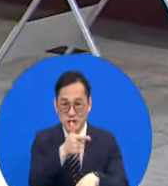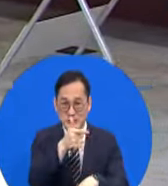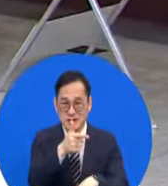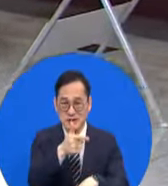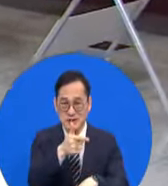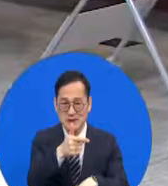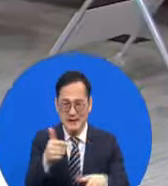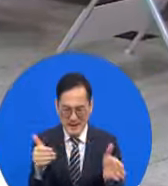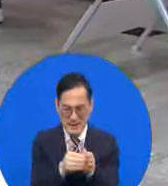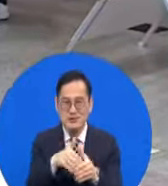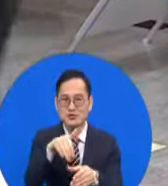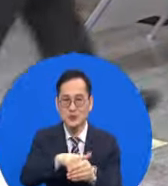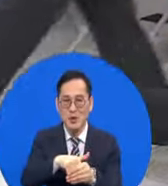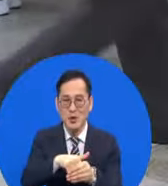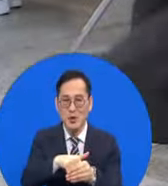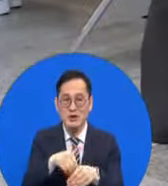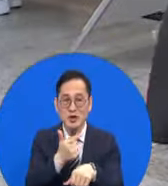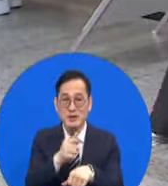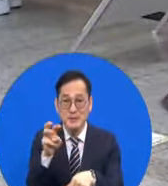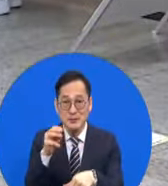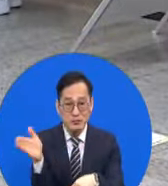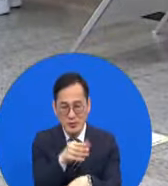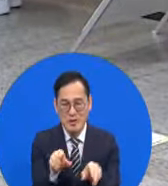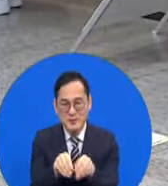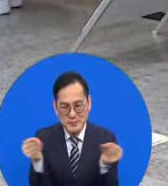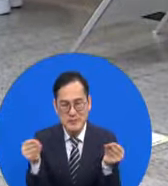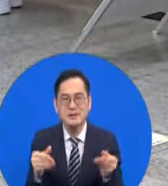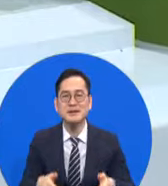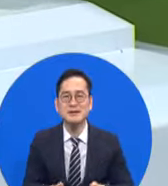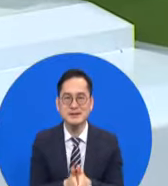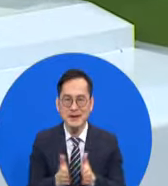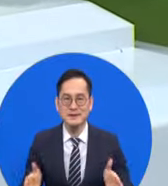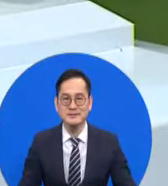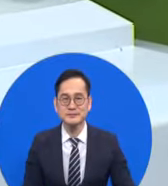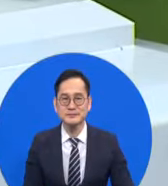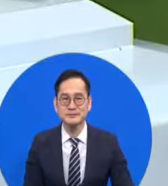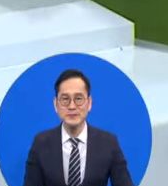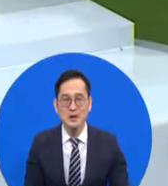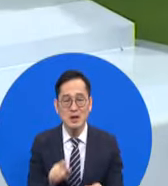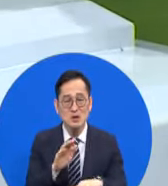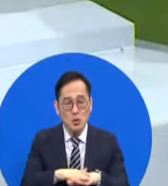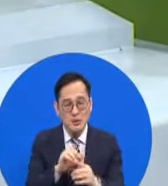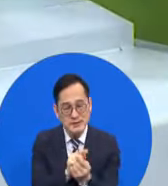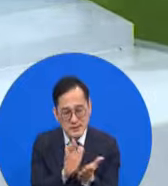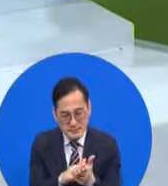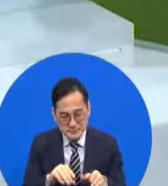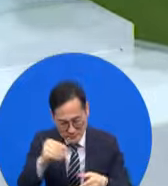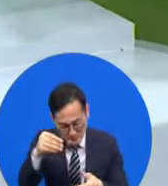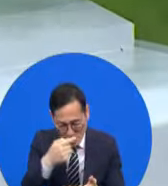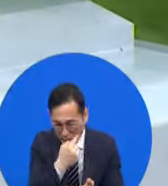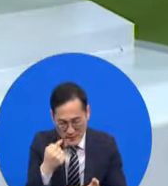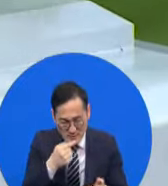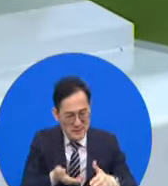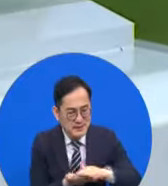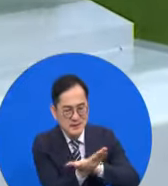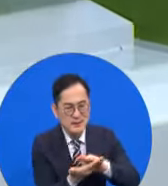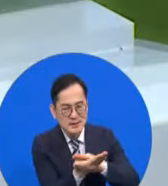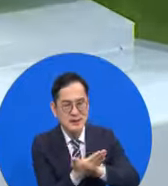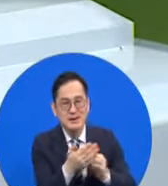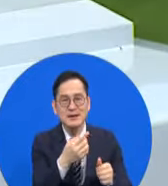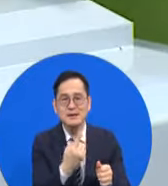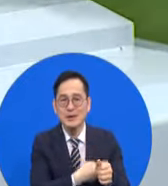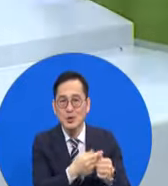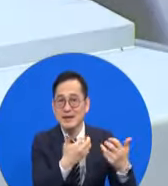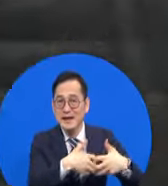개표가 시작될 전망입니다. 이번 선거부터 수검표 제도가 도입된 만큼 중앙선거관리위원회는 내일 새벽